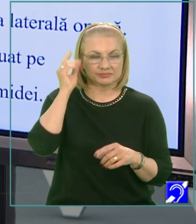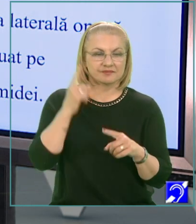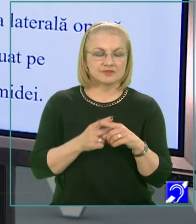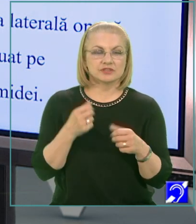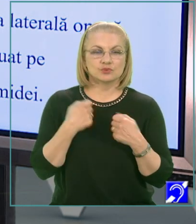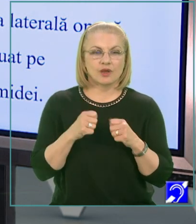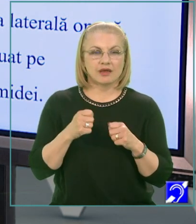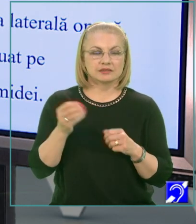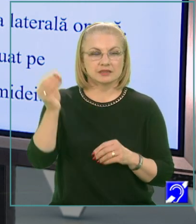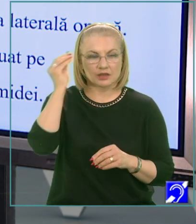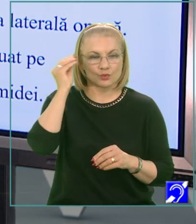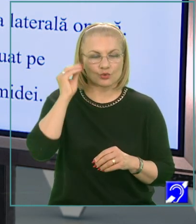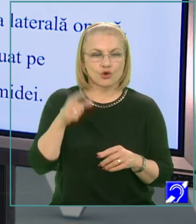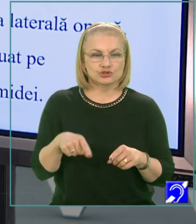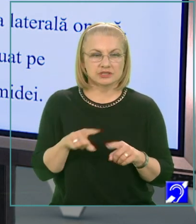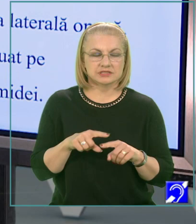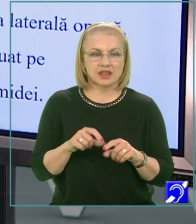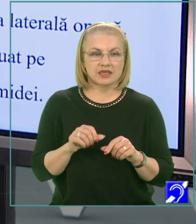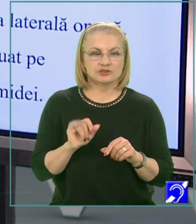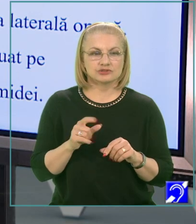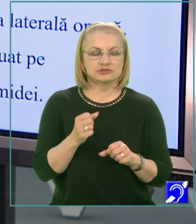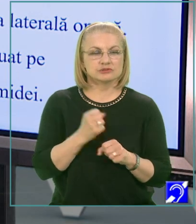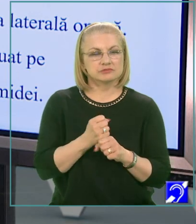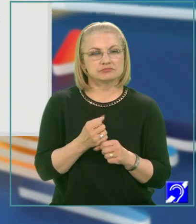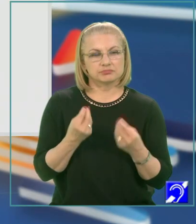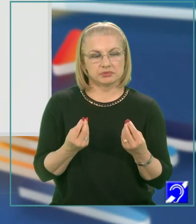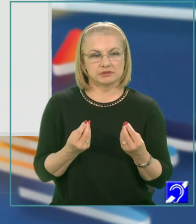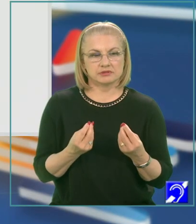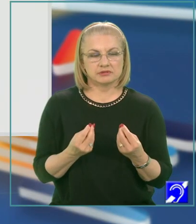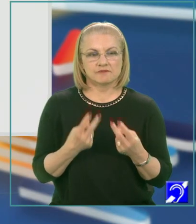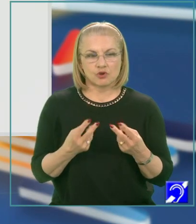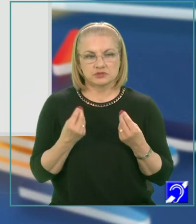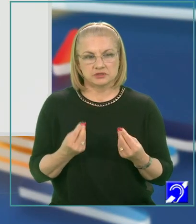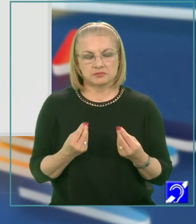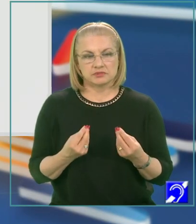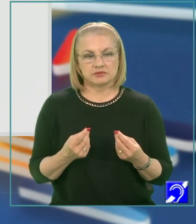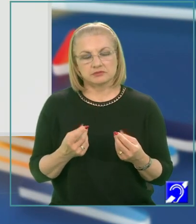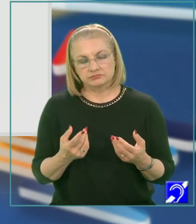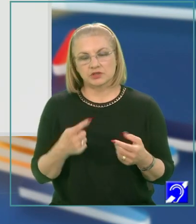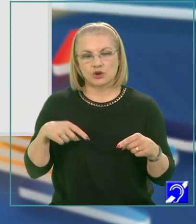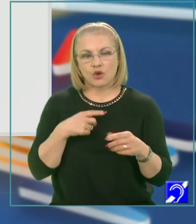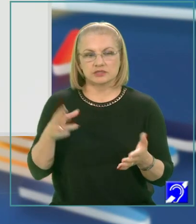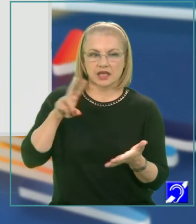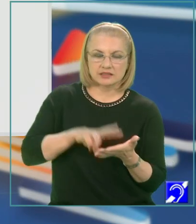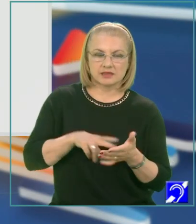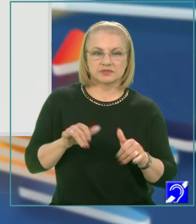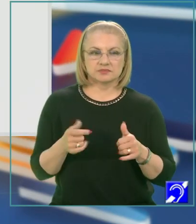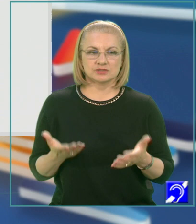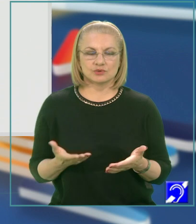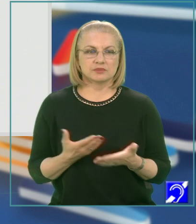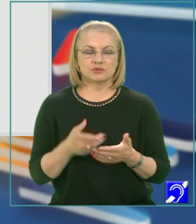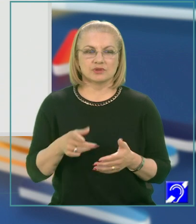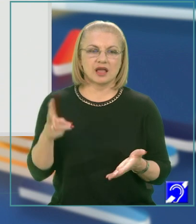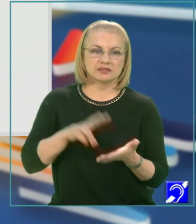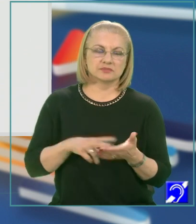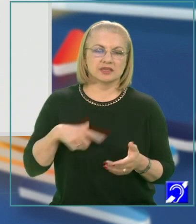cunoștințele și să-l rostuim cum trebuie. Să ne adaptăm la această situație, pentru că, până la urmă, adaptarea